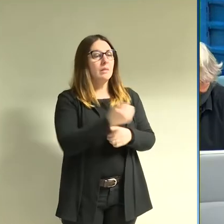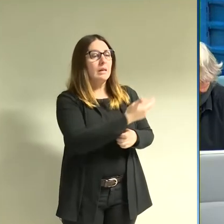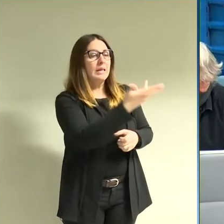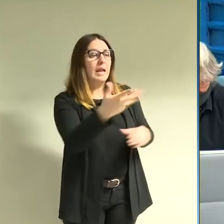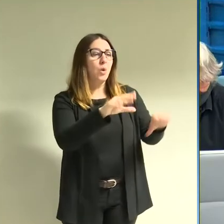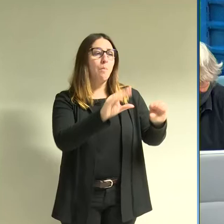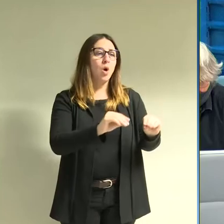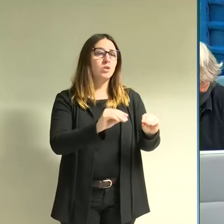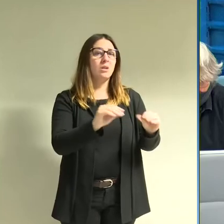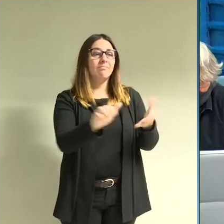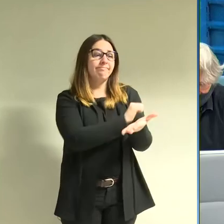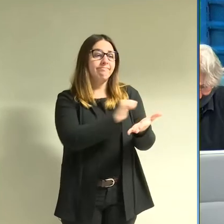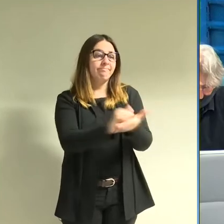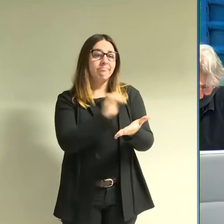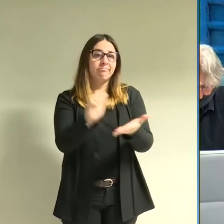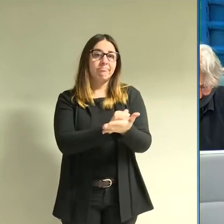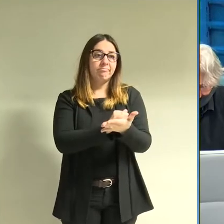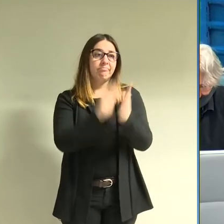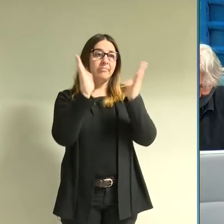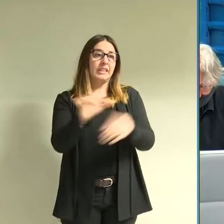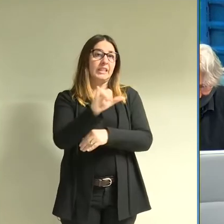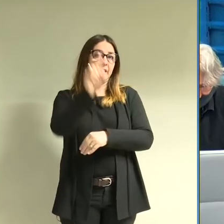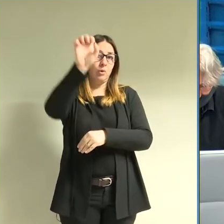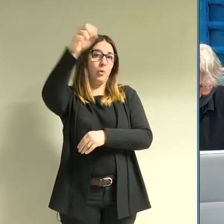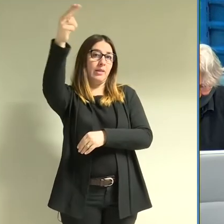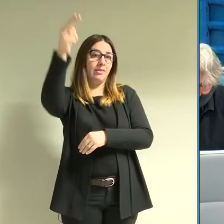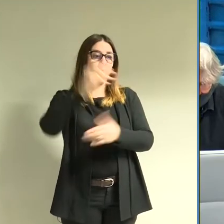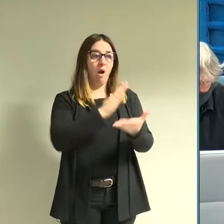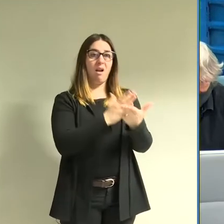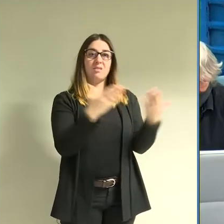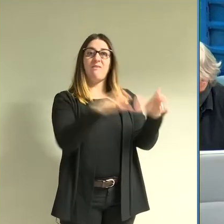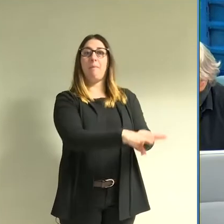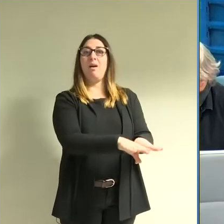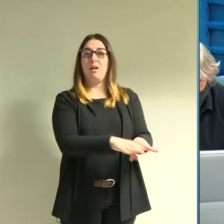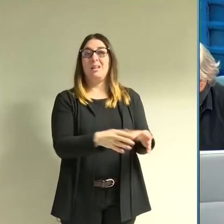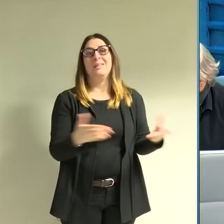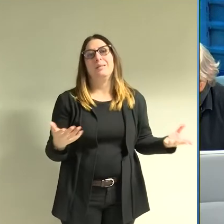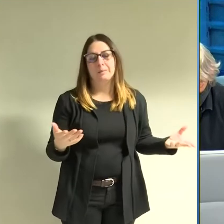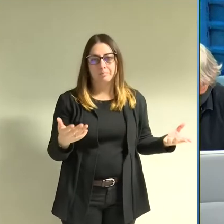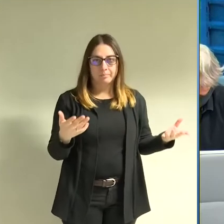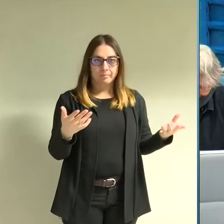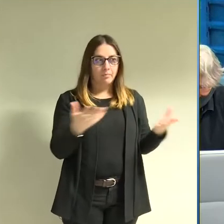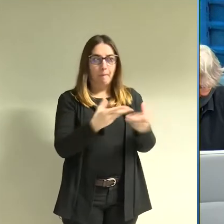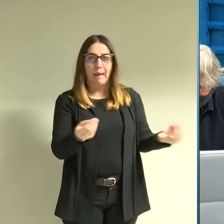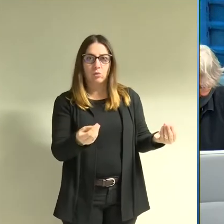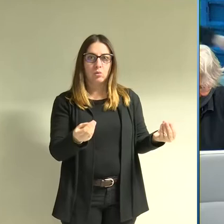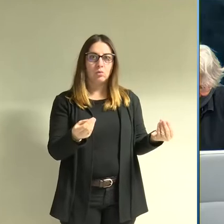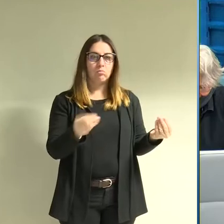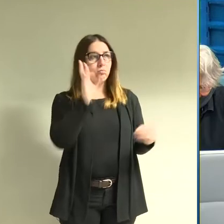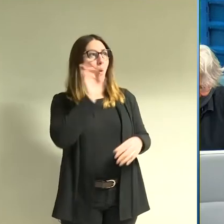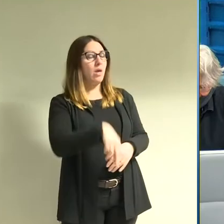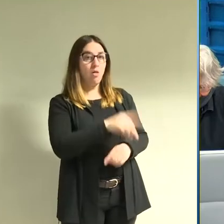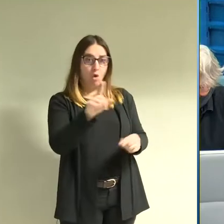malheureusement supprimés par l'éducation nationale en cas de fermeture de classe ne soit pas perdu mais se transforme